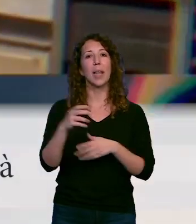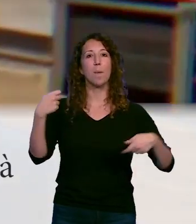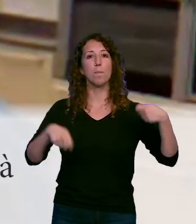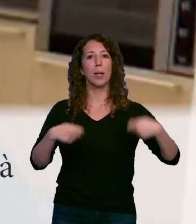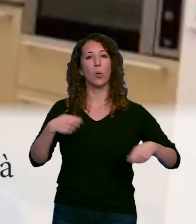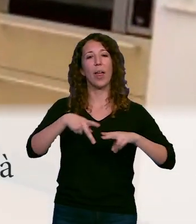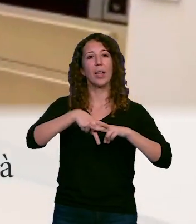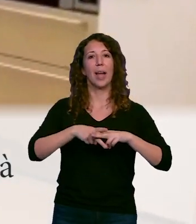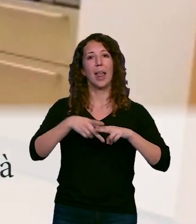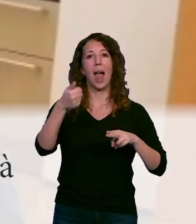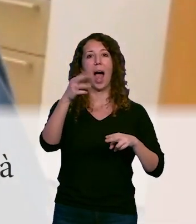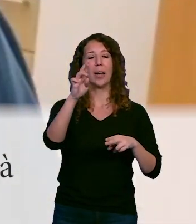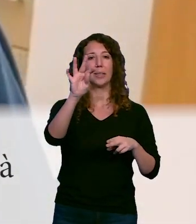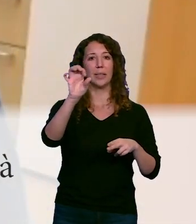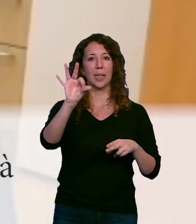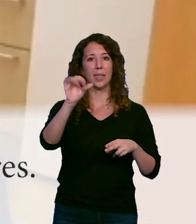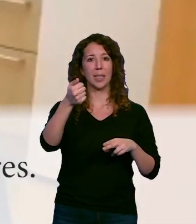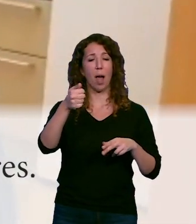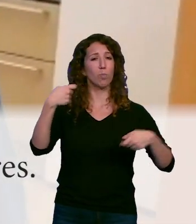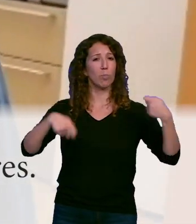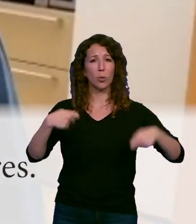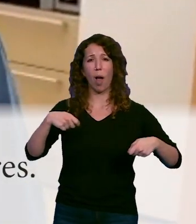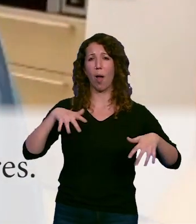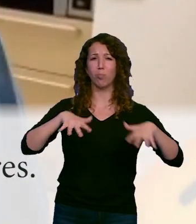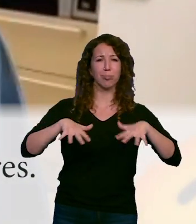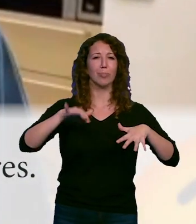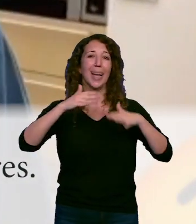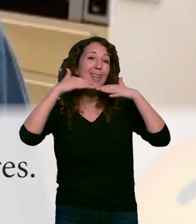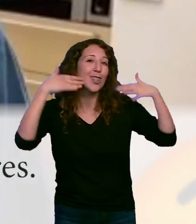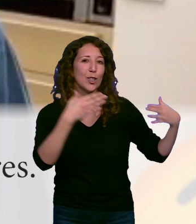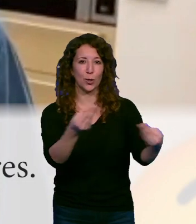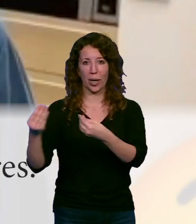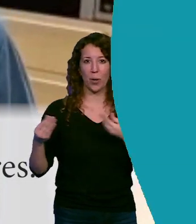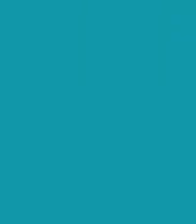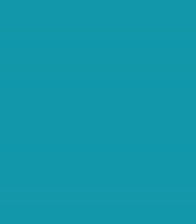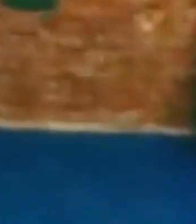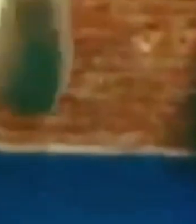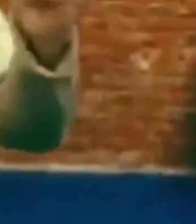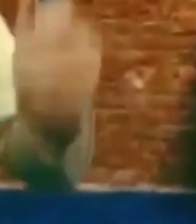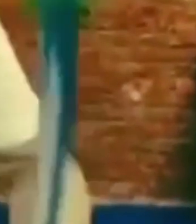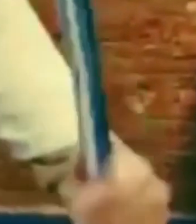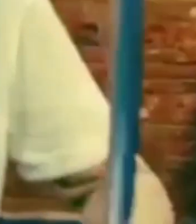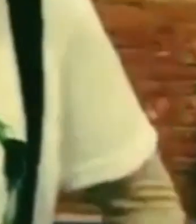Us presentem la tocada del taller artesà. Nova tocada molt de ritme i molt somriure.